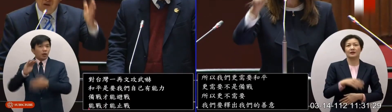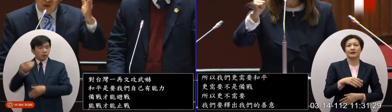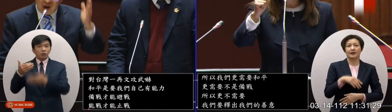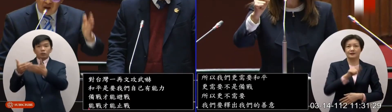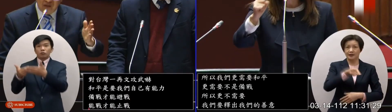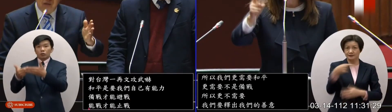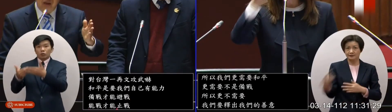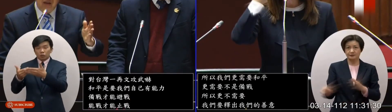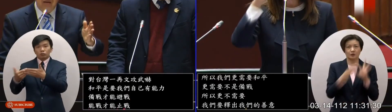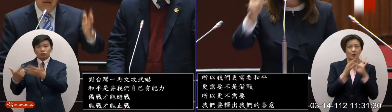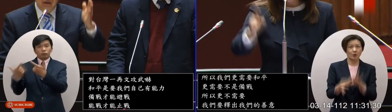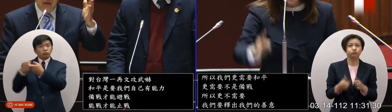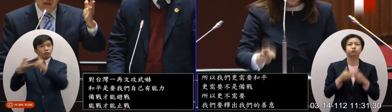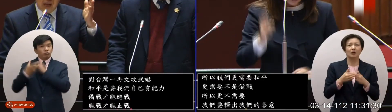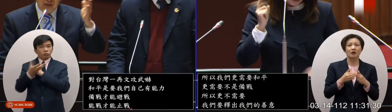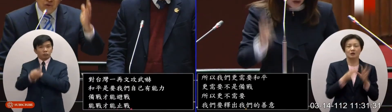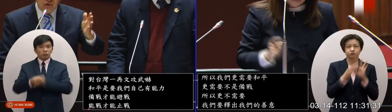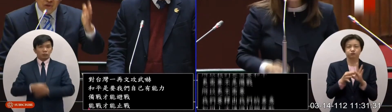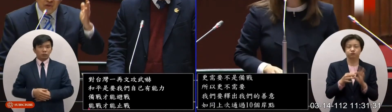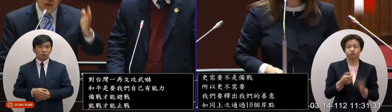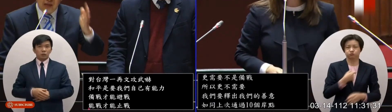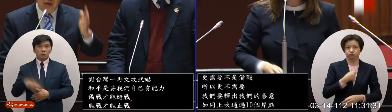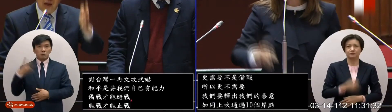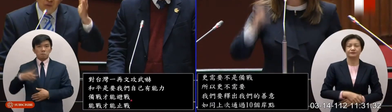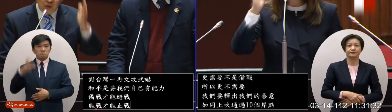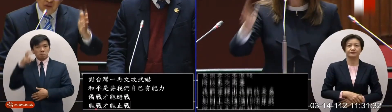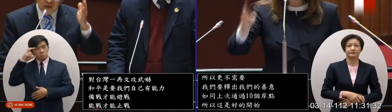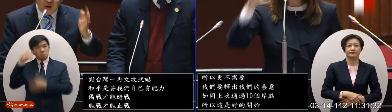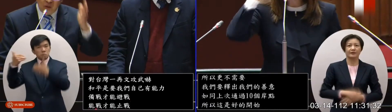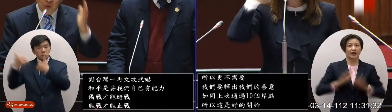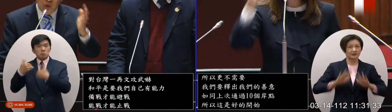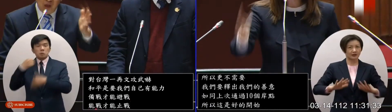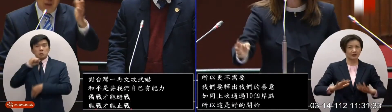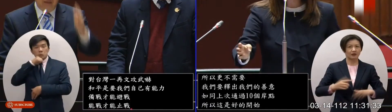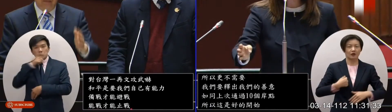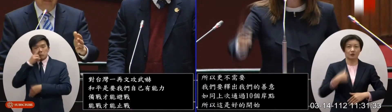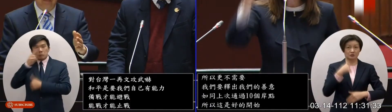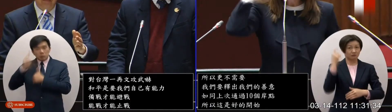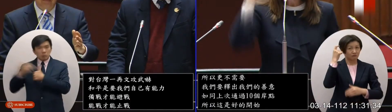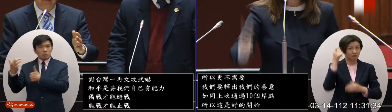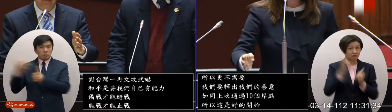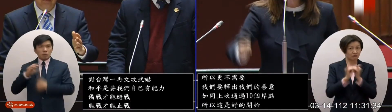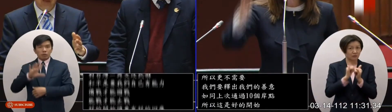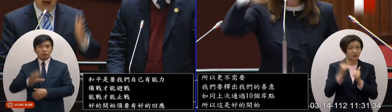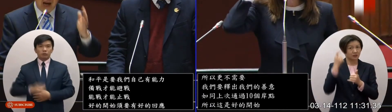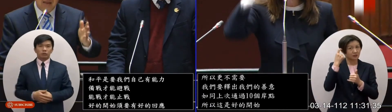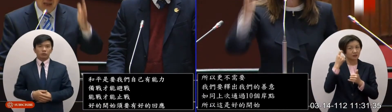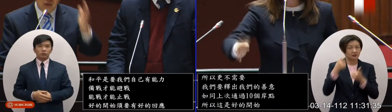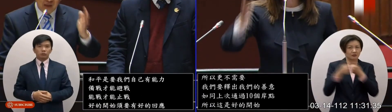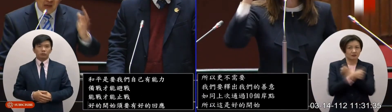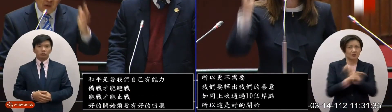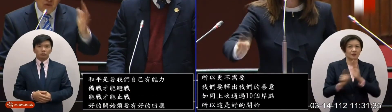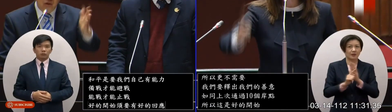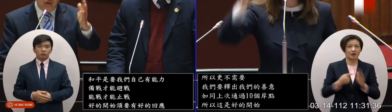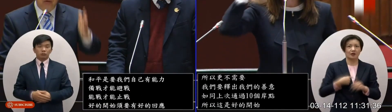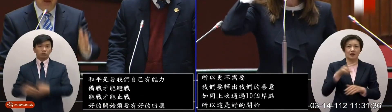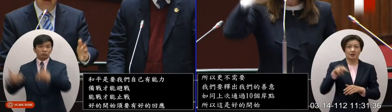没有 好的 回应， 要延续。 所以 在这里，我身为一个民意代表，我身为一个